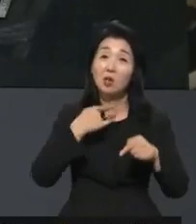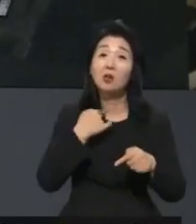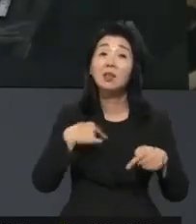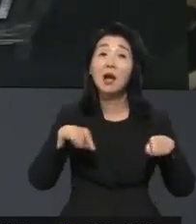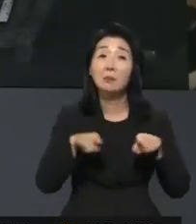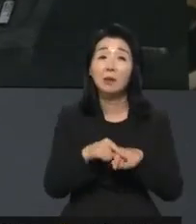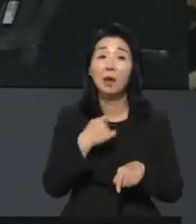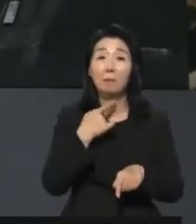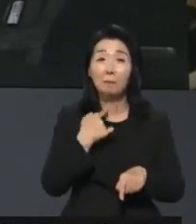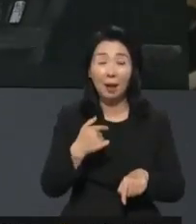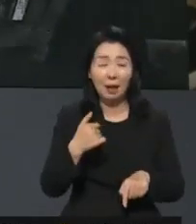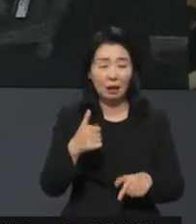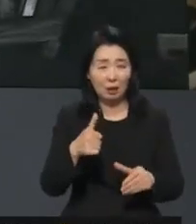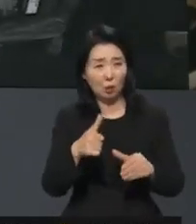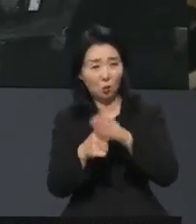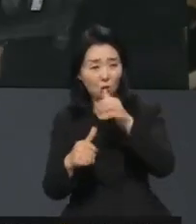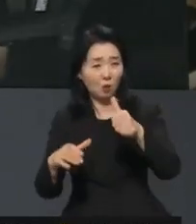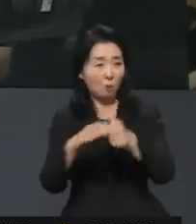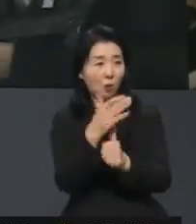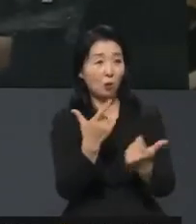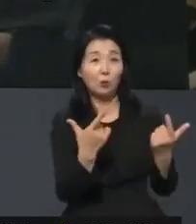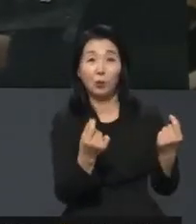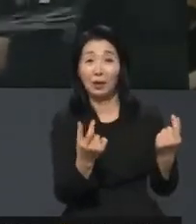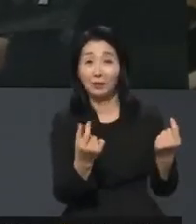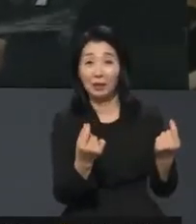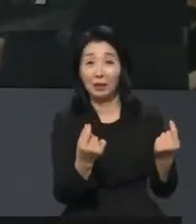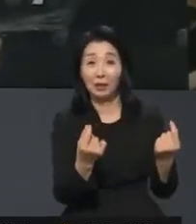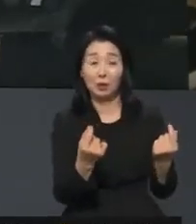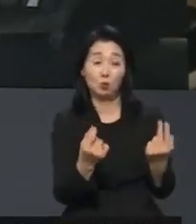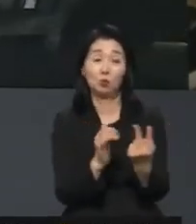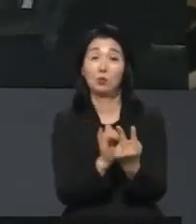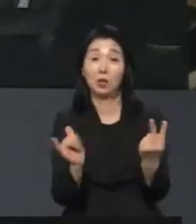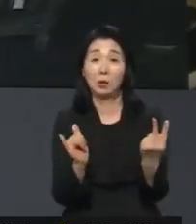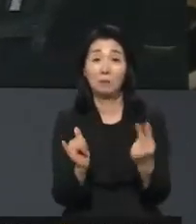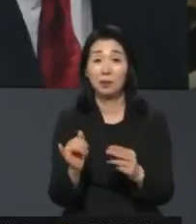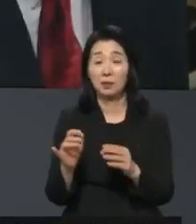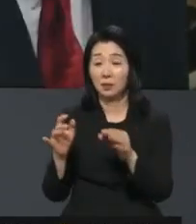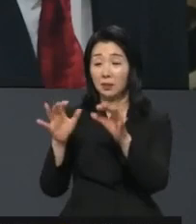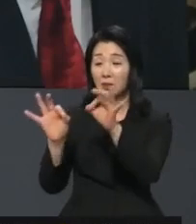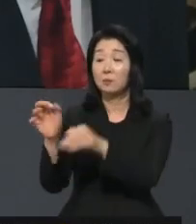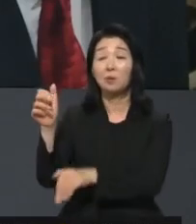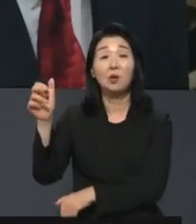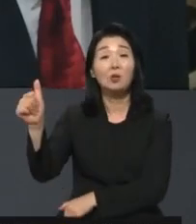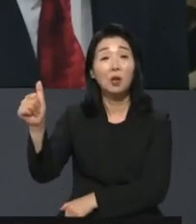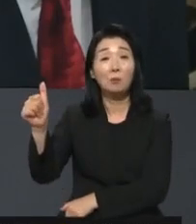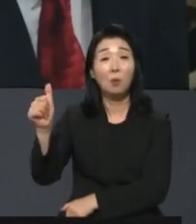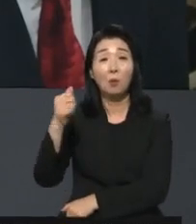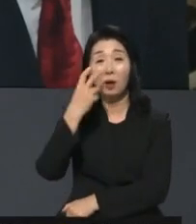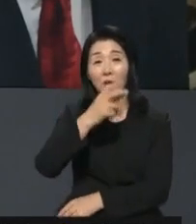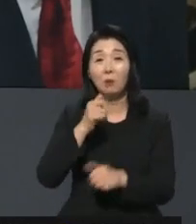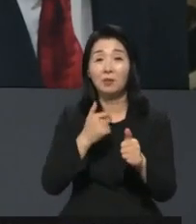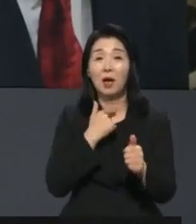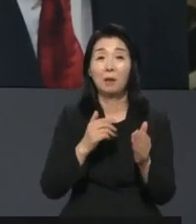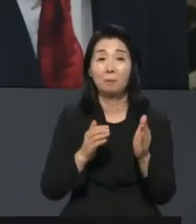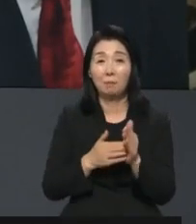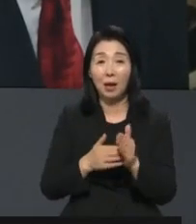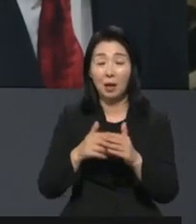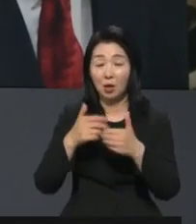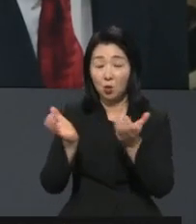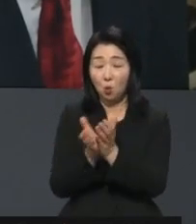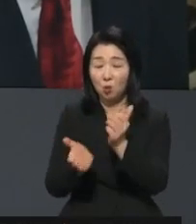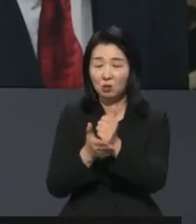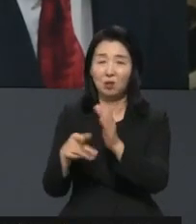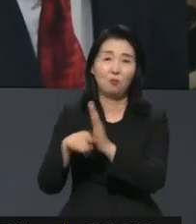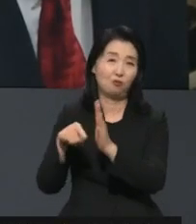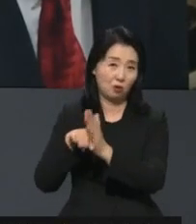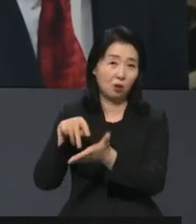될 거라는 점까지 데칼코마니인 듯한데요. 앞서 국민의힘 김기현 대표는 검사 출신 인사들 공천에 부정적인